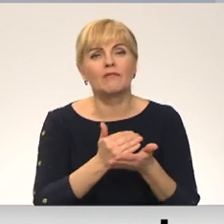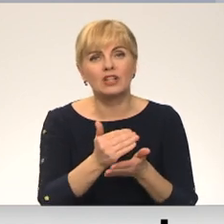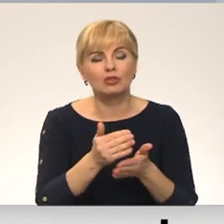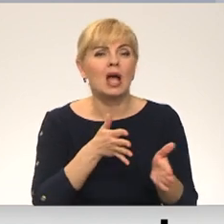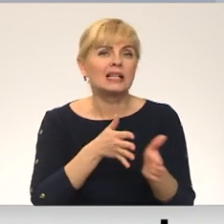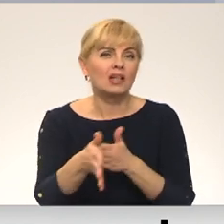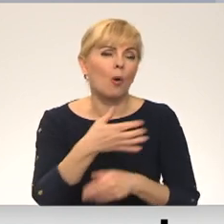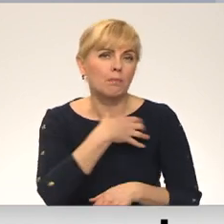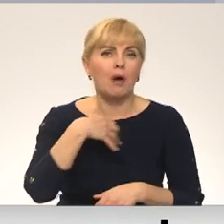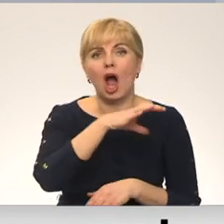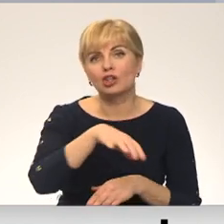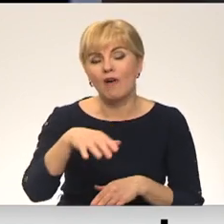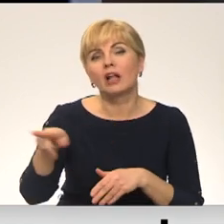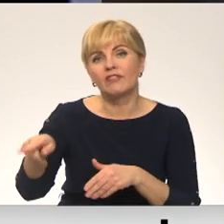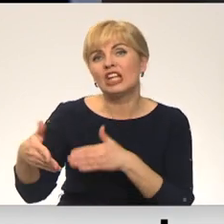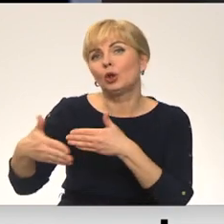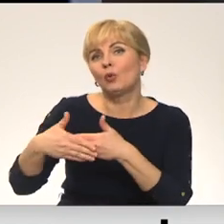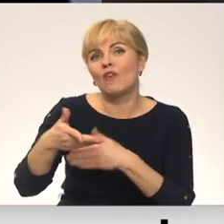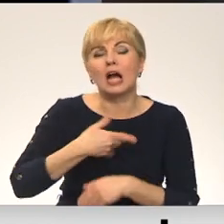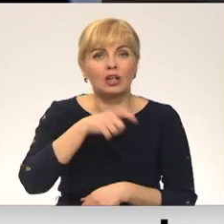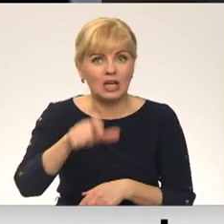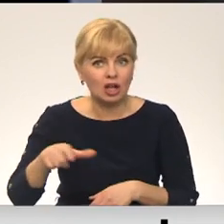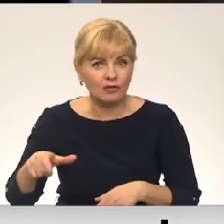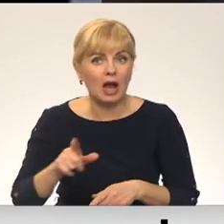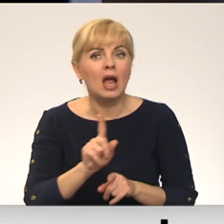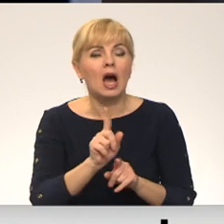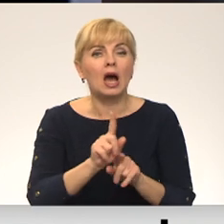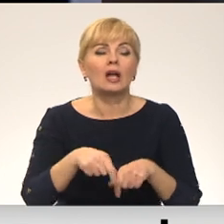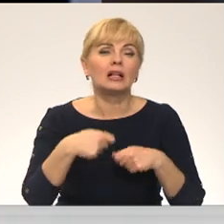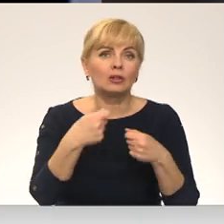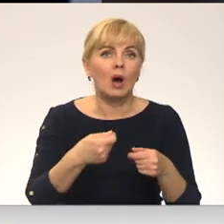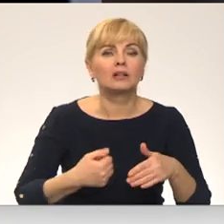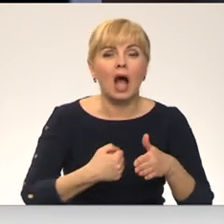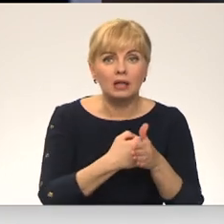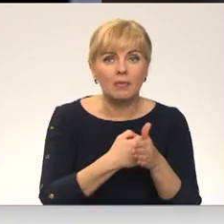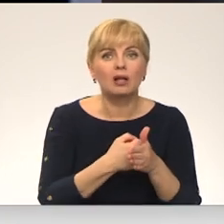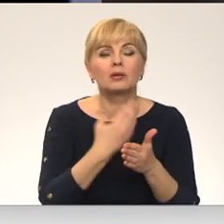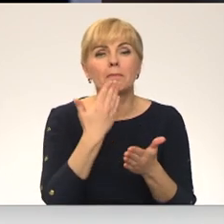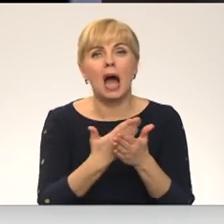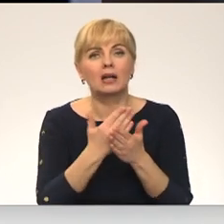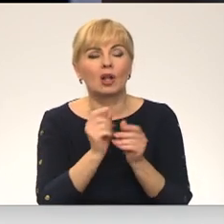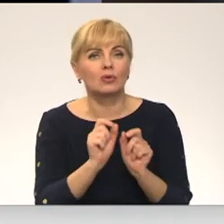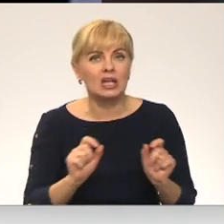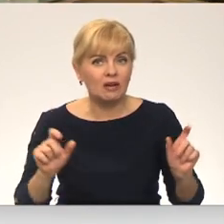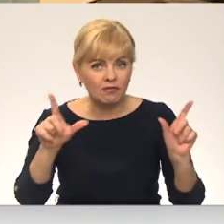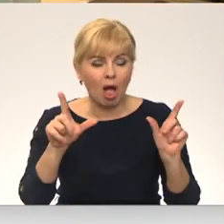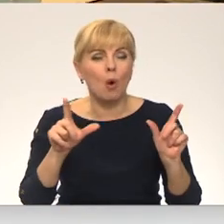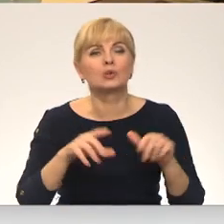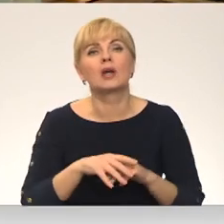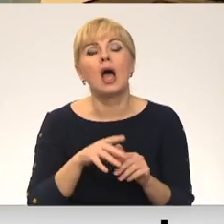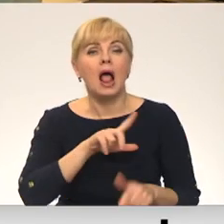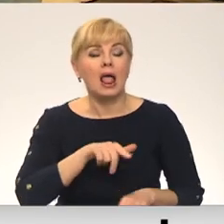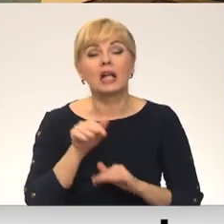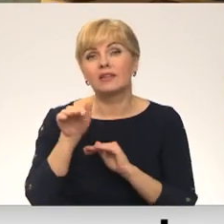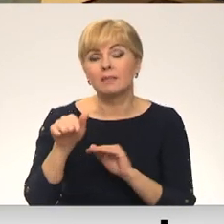caur pašvaldībām, kas ir tuvāk iedzīvotājiem. Jebkurš liekas atbalsts galu galā parādīsies augstākā inflācijā. Jo tā ir lielāka nauda, ko tērē. Latvijas